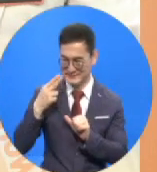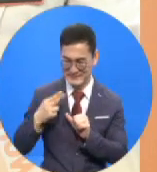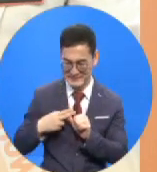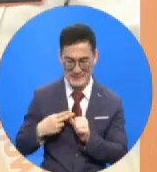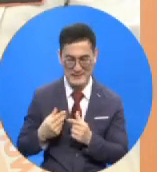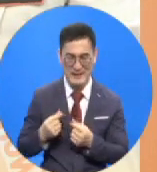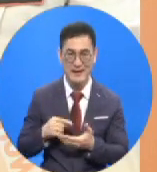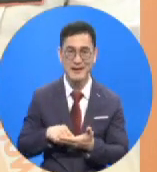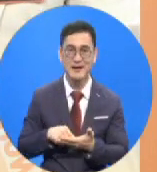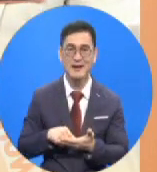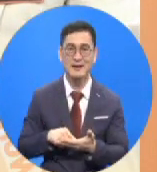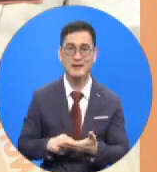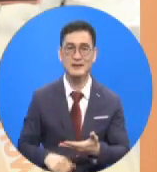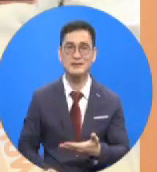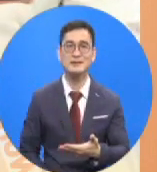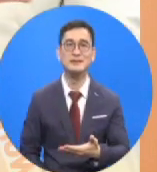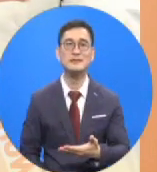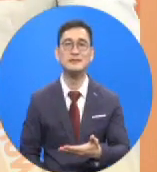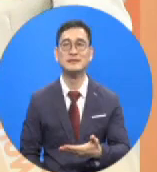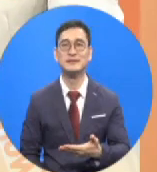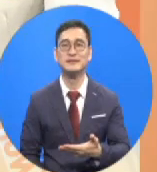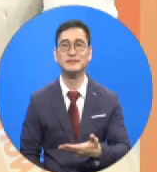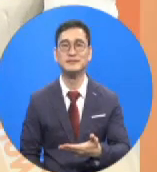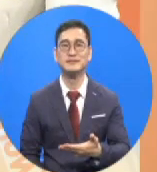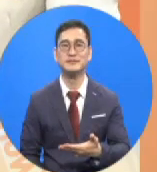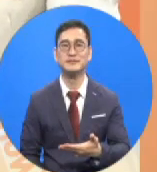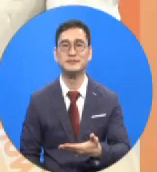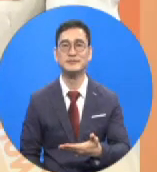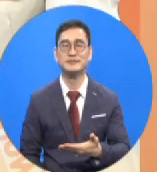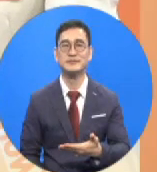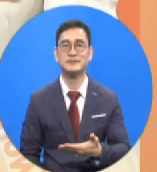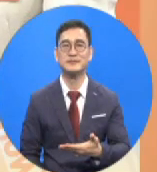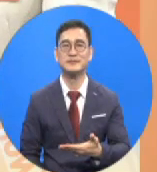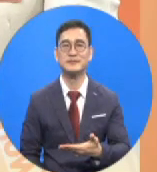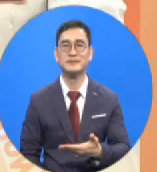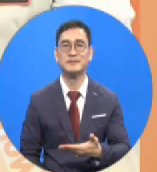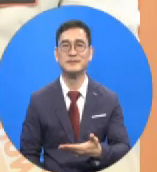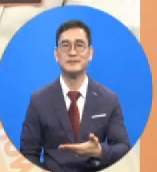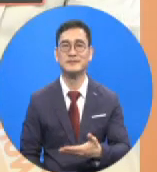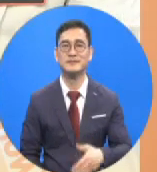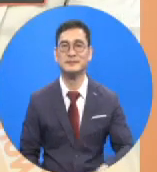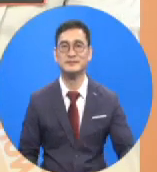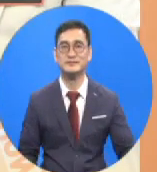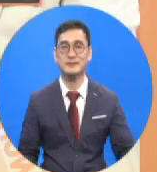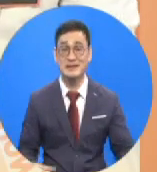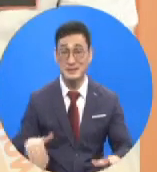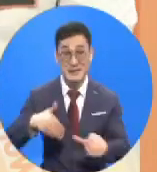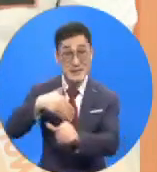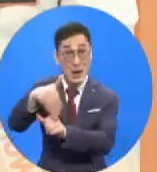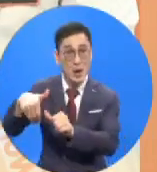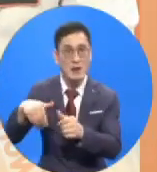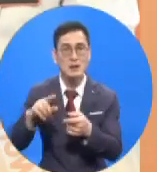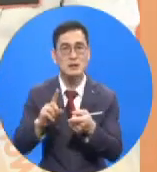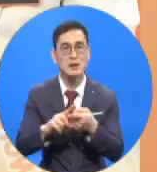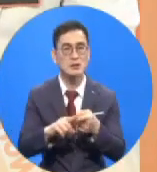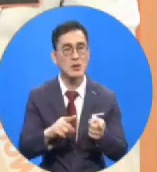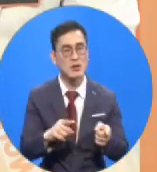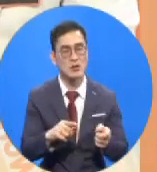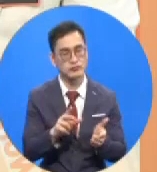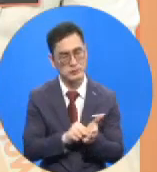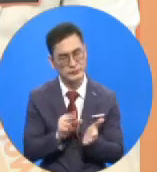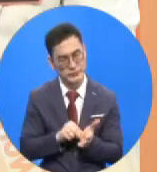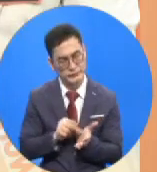아주 정치 어진 정치 리무 글을 썼을 뿐만 아니다 현 시대의 상황을 굉장히 빗대어서 했기 때문에 이번 도 굉장히